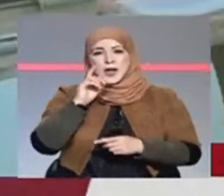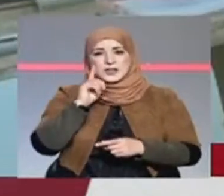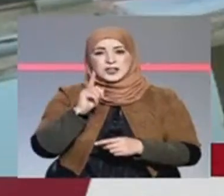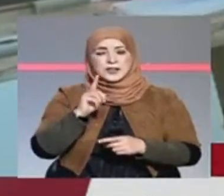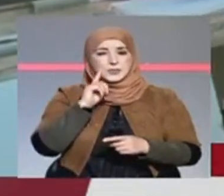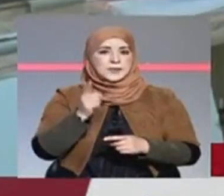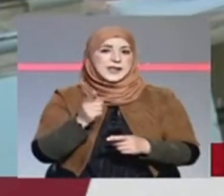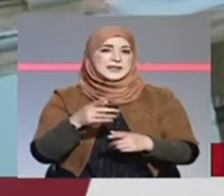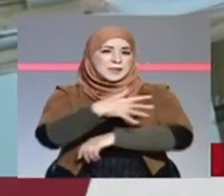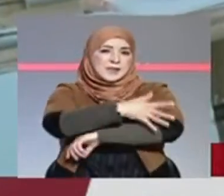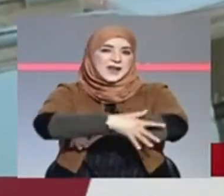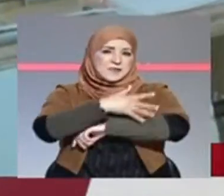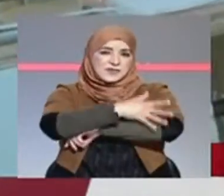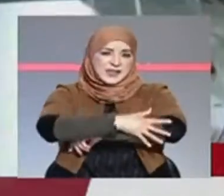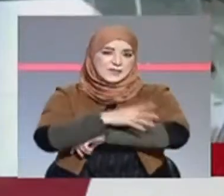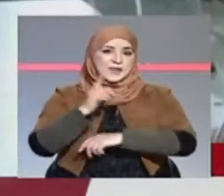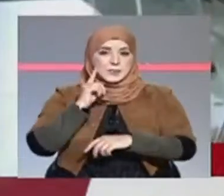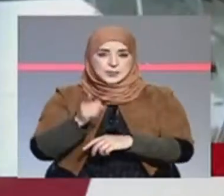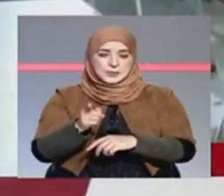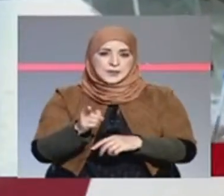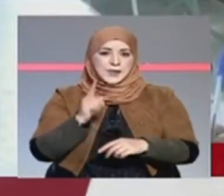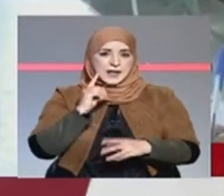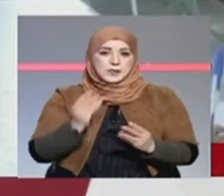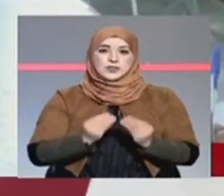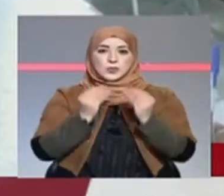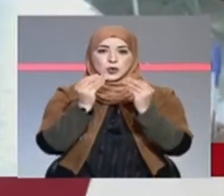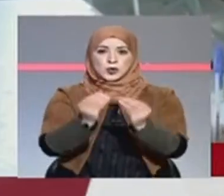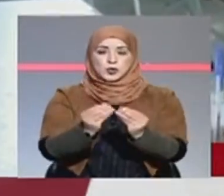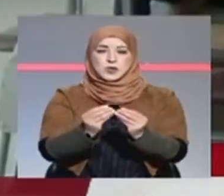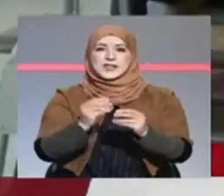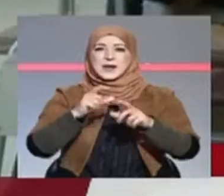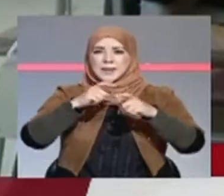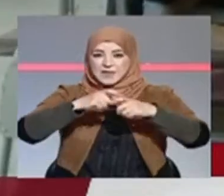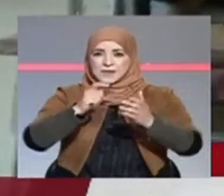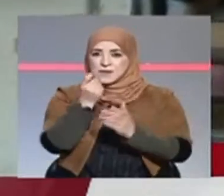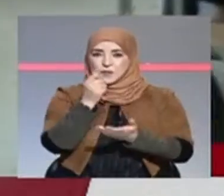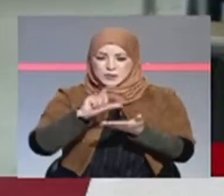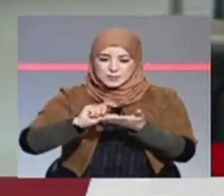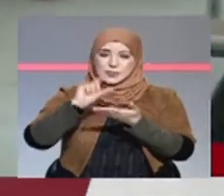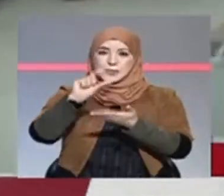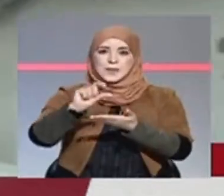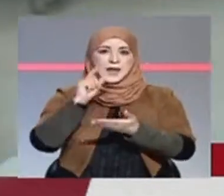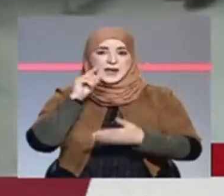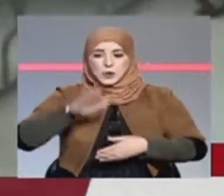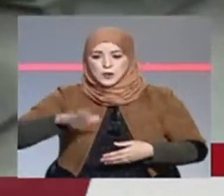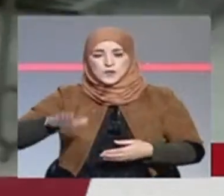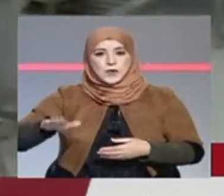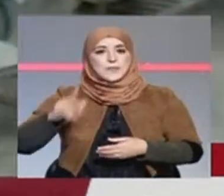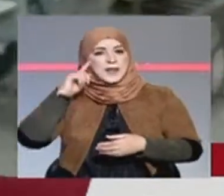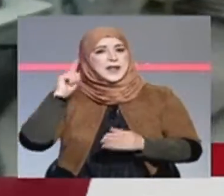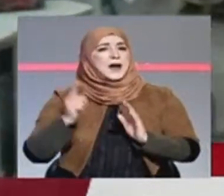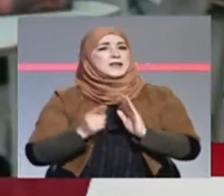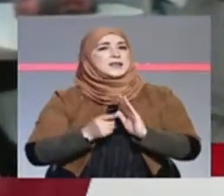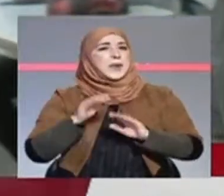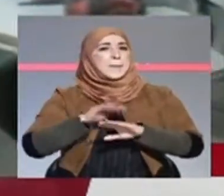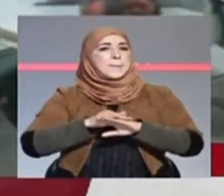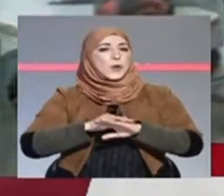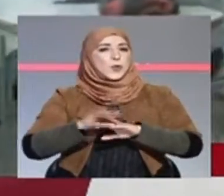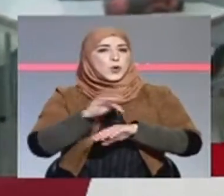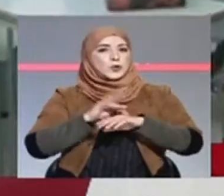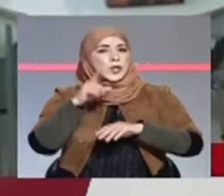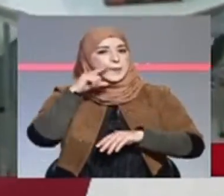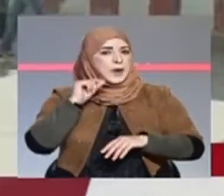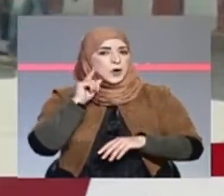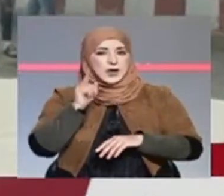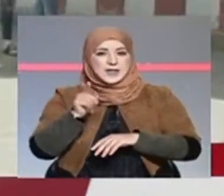الخصوصيه الريفيه اذ يشكل واسناد المنح المدرسيه مشغل الاولياء الاول بهذه المناطق